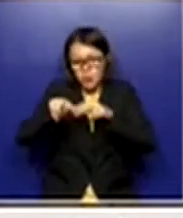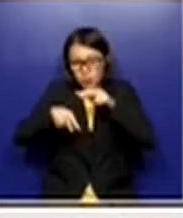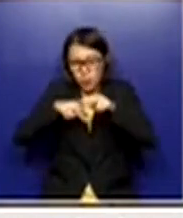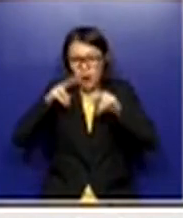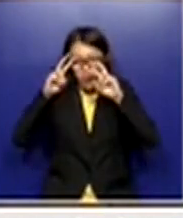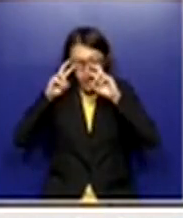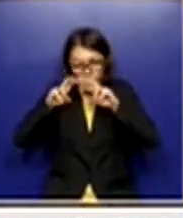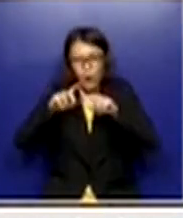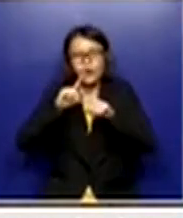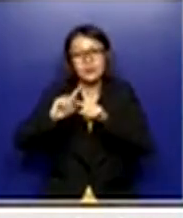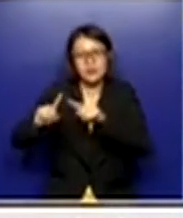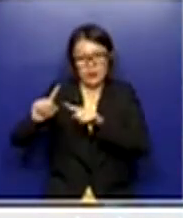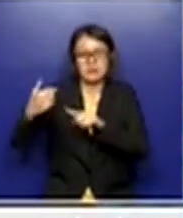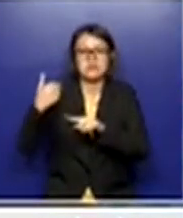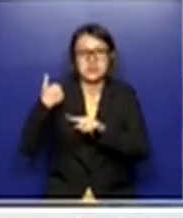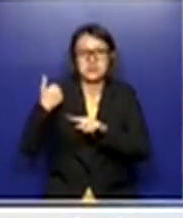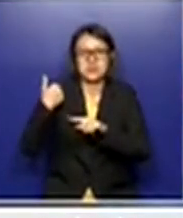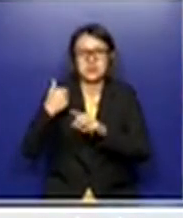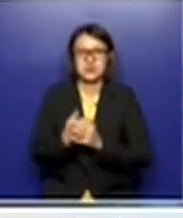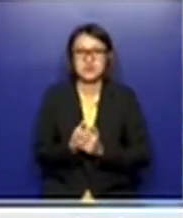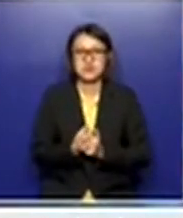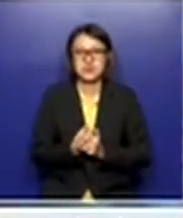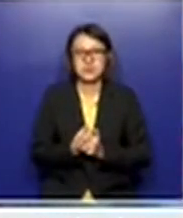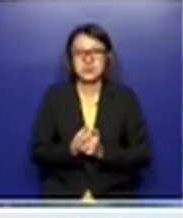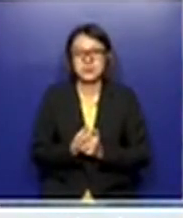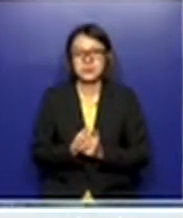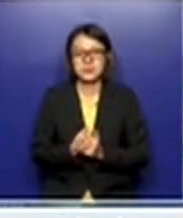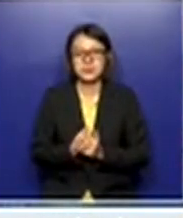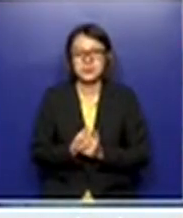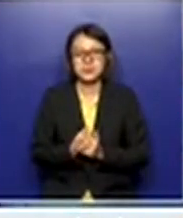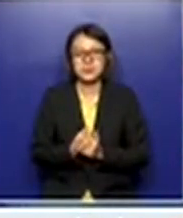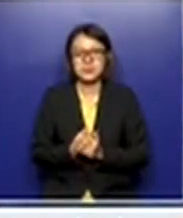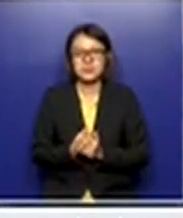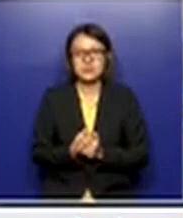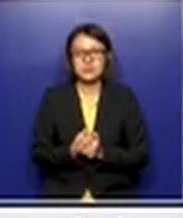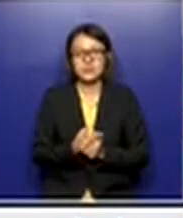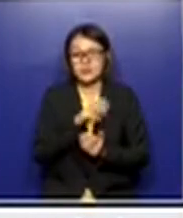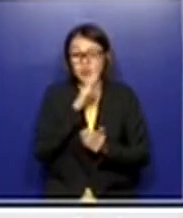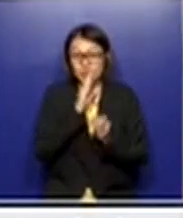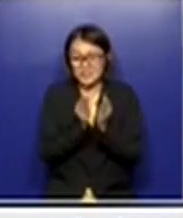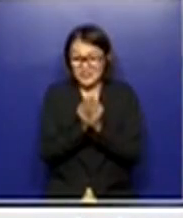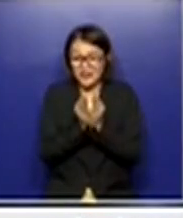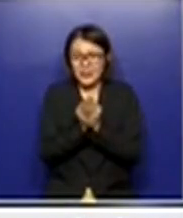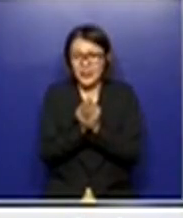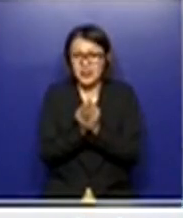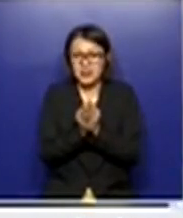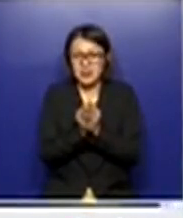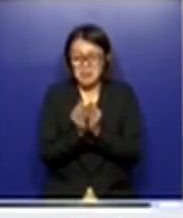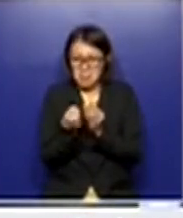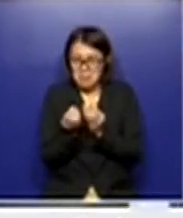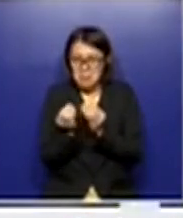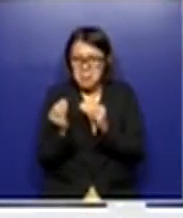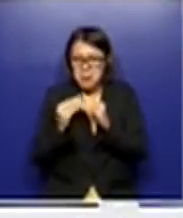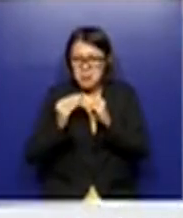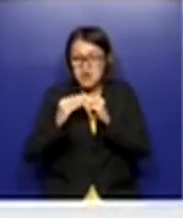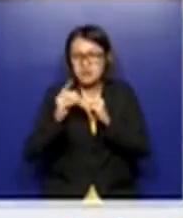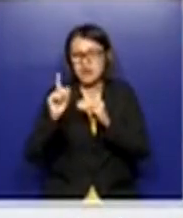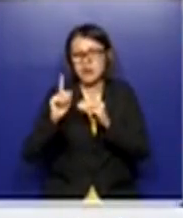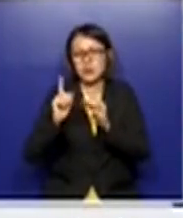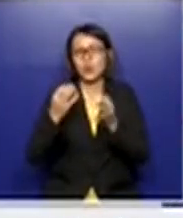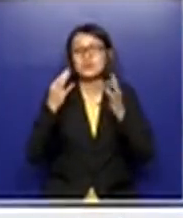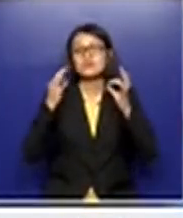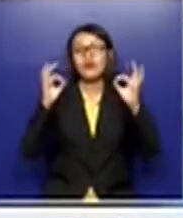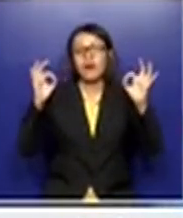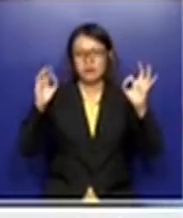คราะห์ต่างๆเนี่ยก็ยังยืนยันค่ะว่าสิ่งที่มีค่าคะแนนสูงสุดของไทย PBS ก็คือเรื่องของความเป็นอิสระ